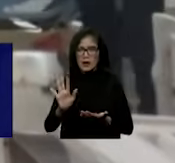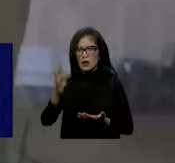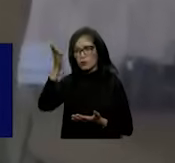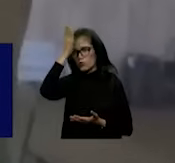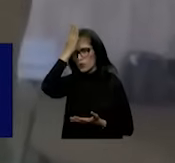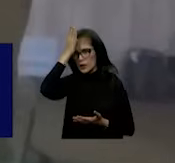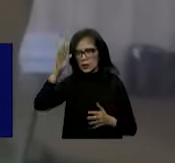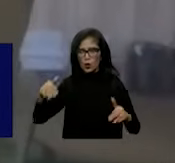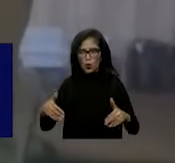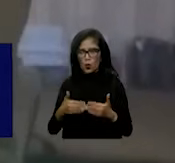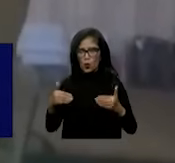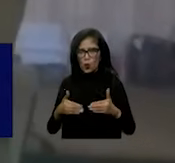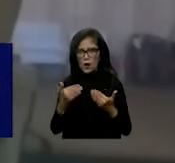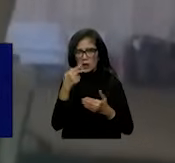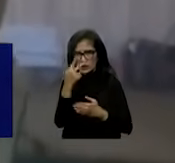sakit.